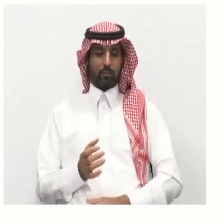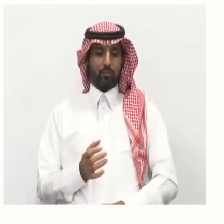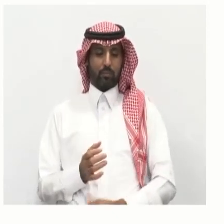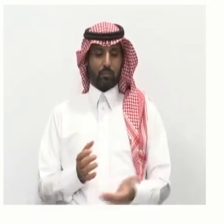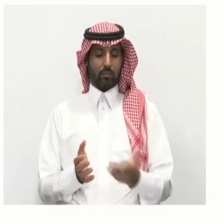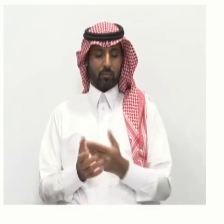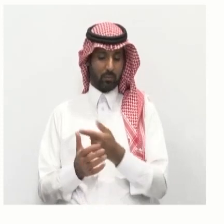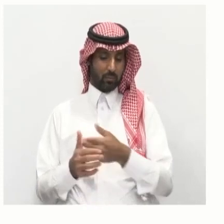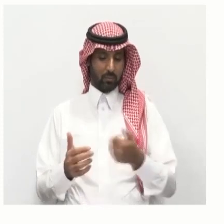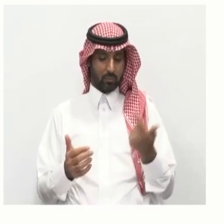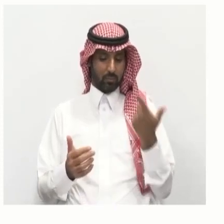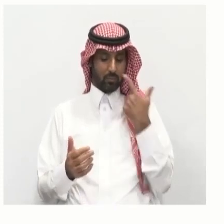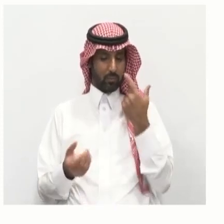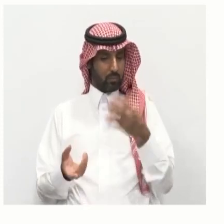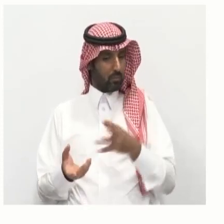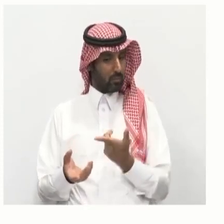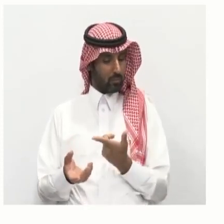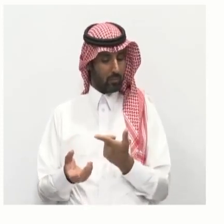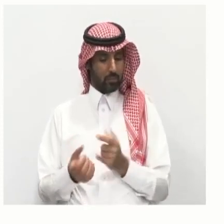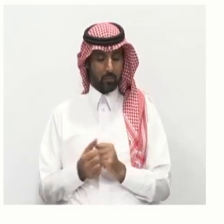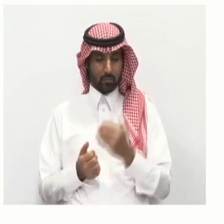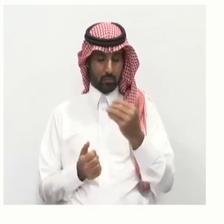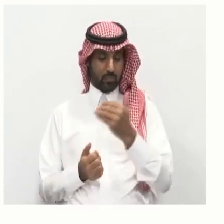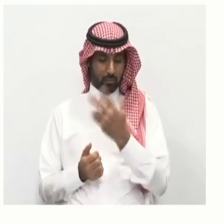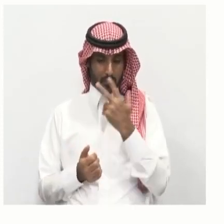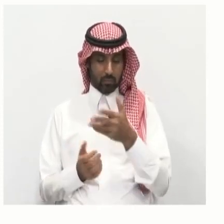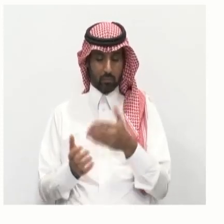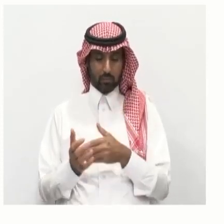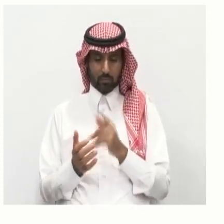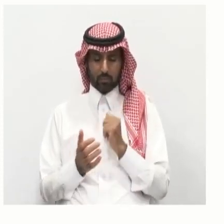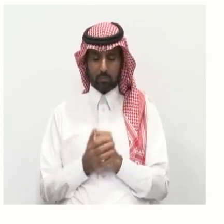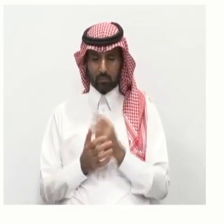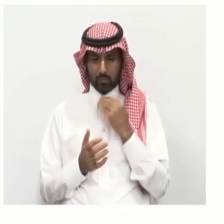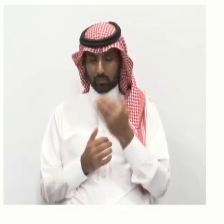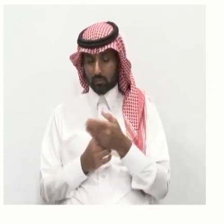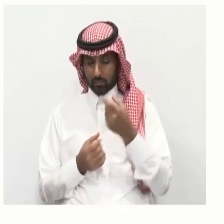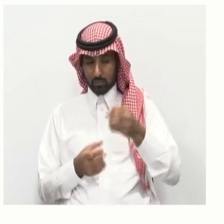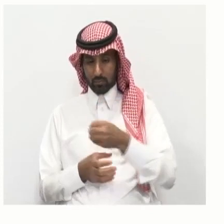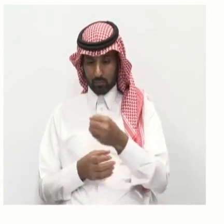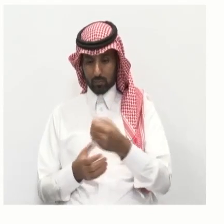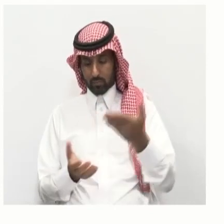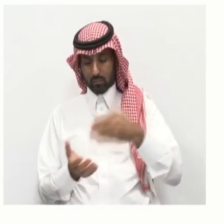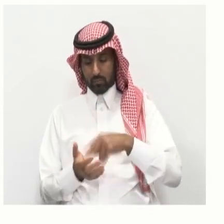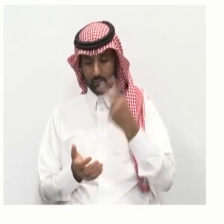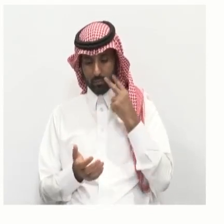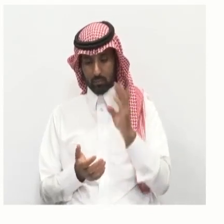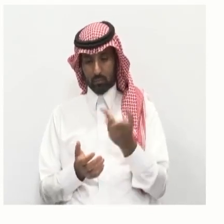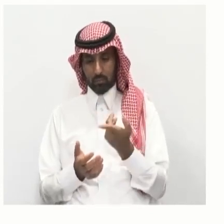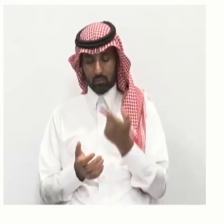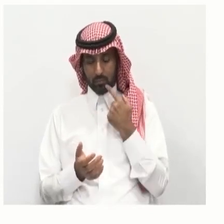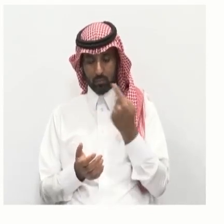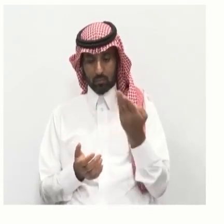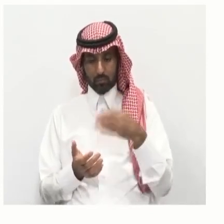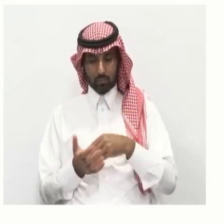النواتج كيف تتشكل النواتج النواتج معطيك اياهن وينتج ولاحظ انه حلال مزدوج حلال المزدوج